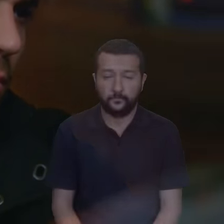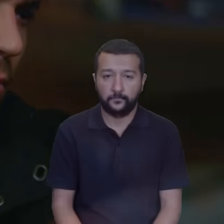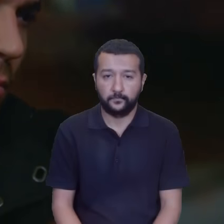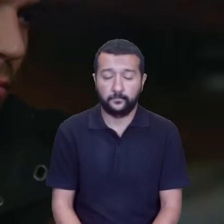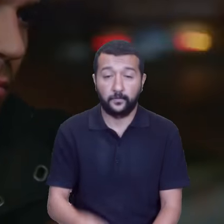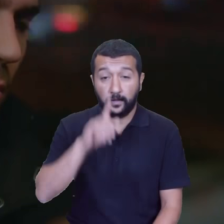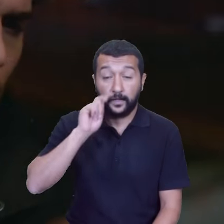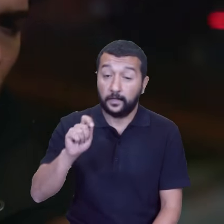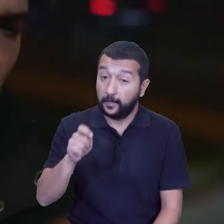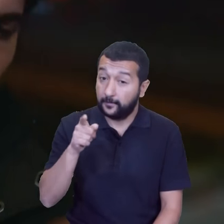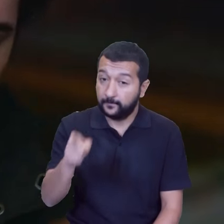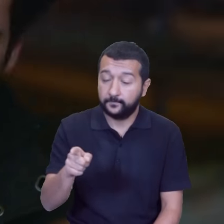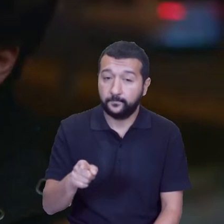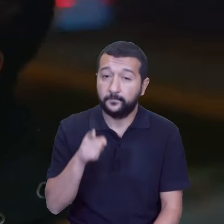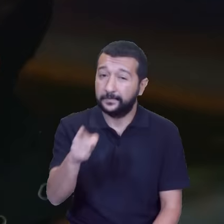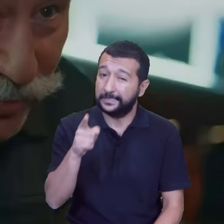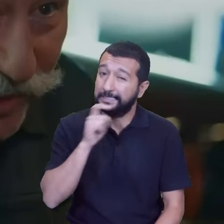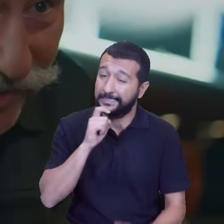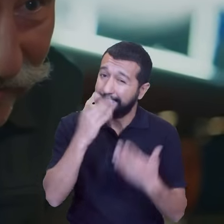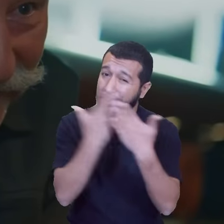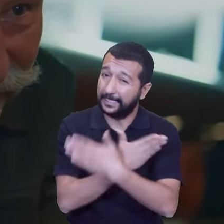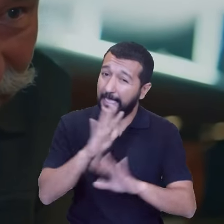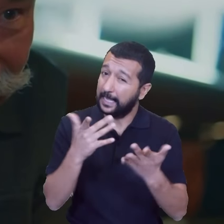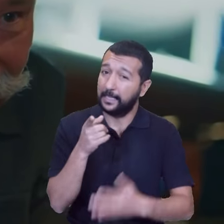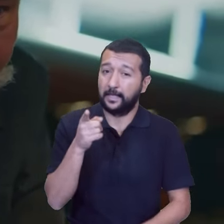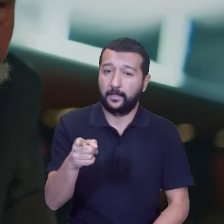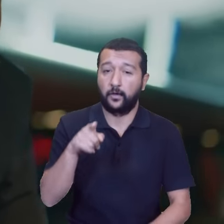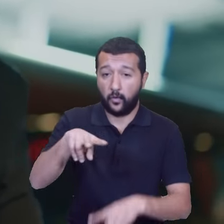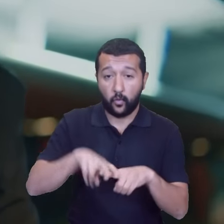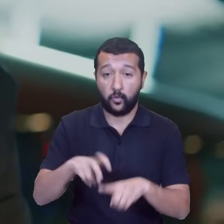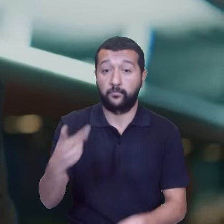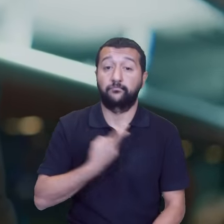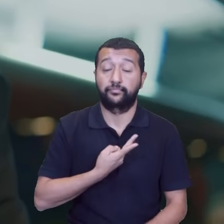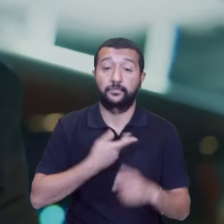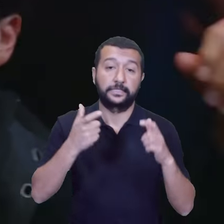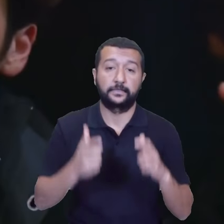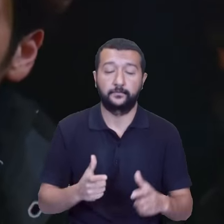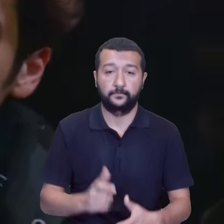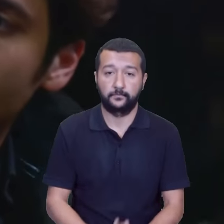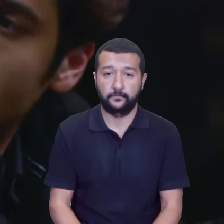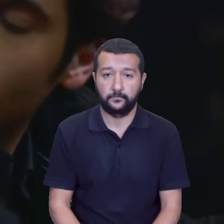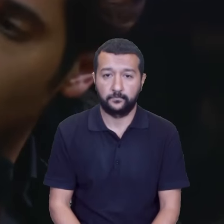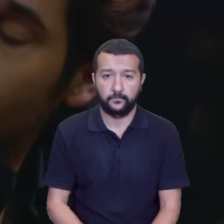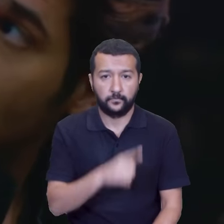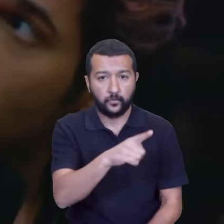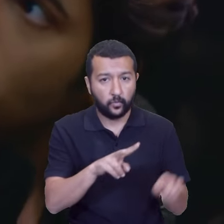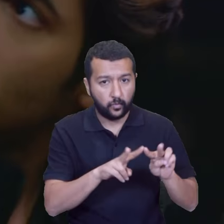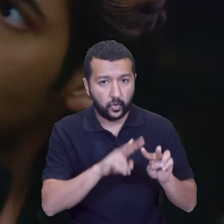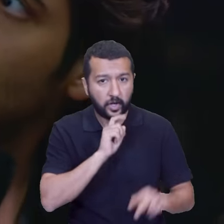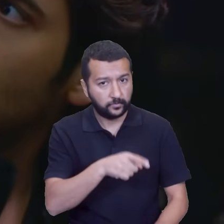baktı. Delikanlı, bir yanlışlık olmuş herhalde. O koltuk benim yerim. Münir